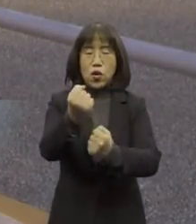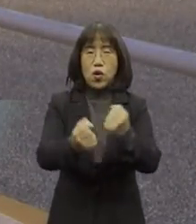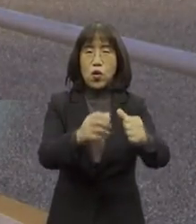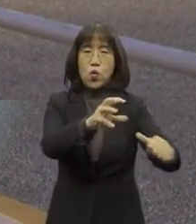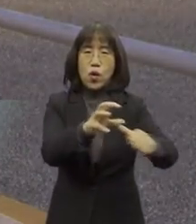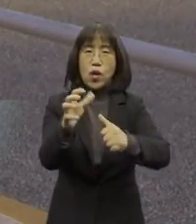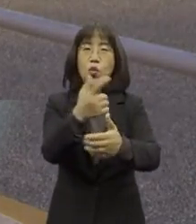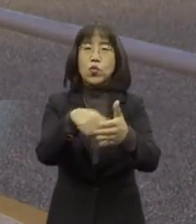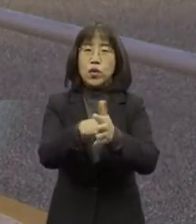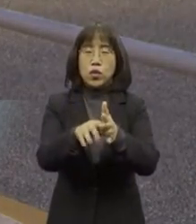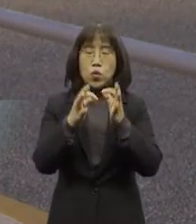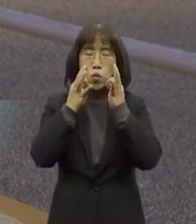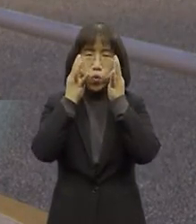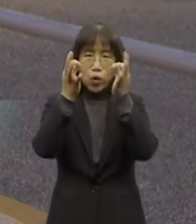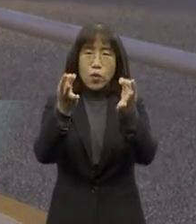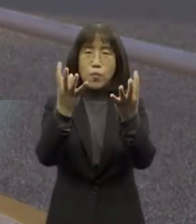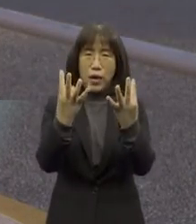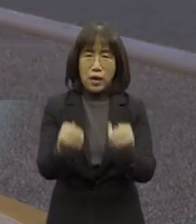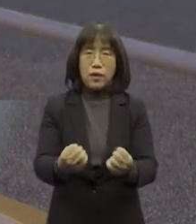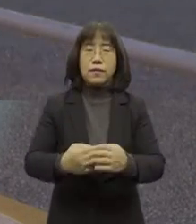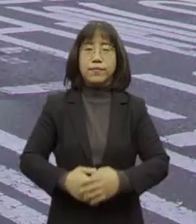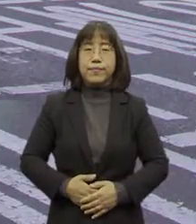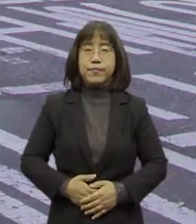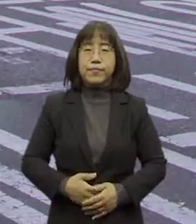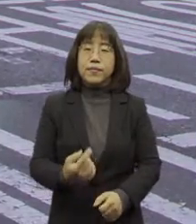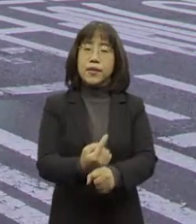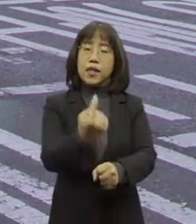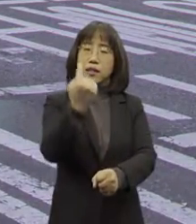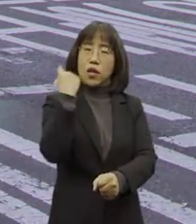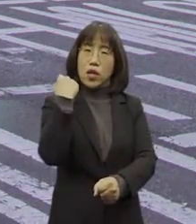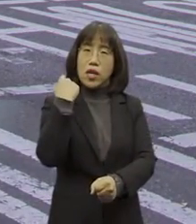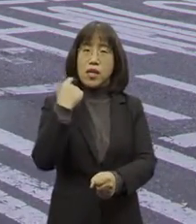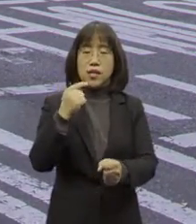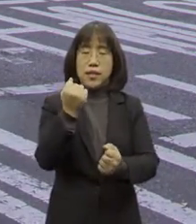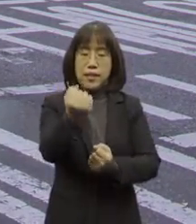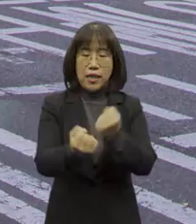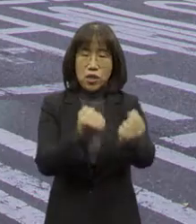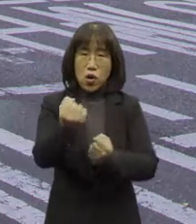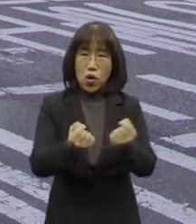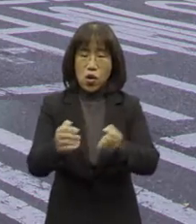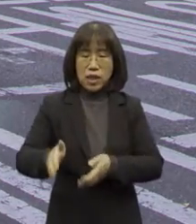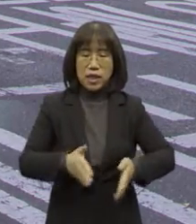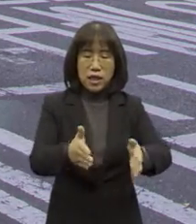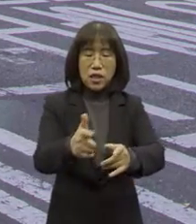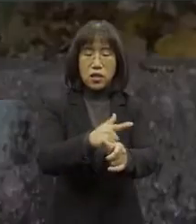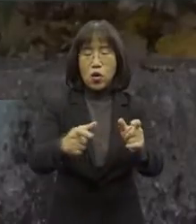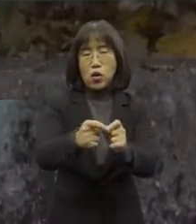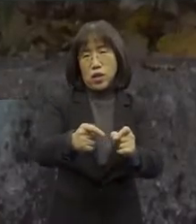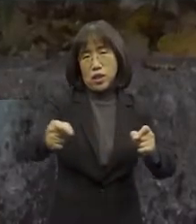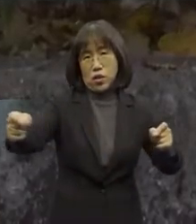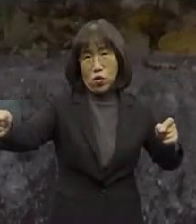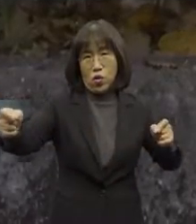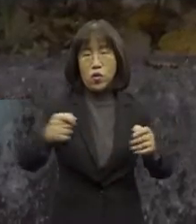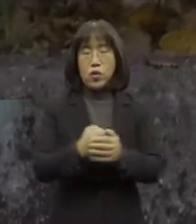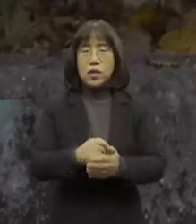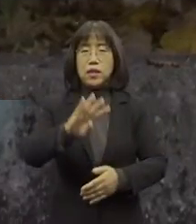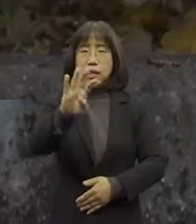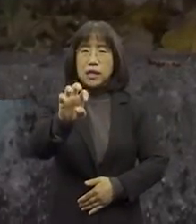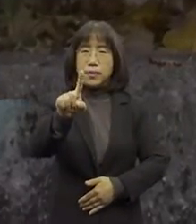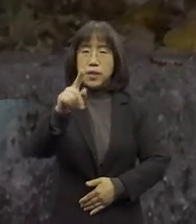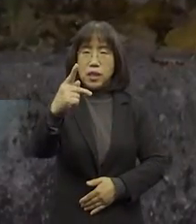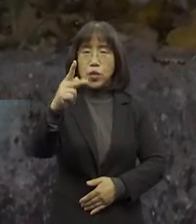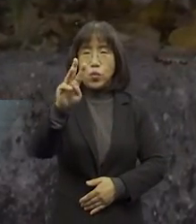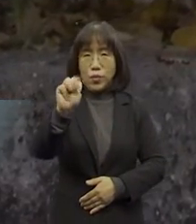적극적으로 노력해왔습니다. 특히 지난해에는 자전거 도로를 연장해 총 41km의 자전거